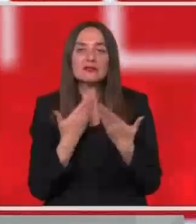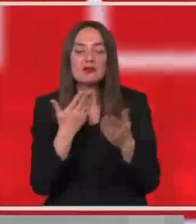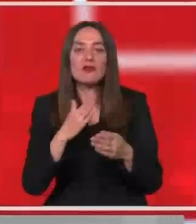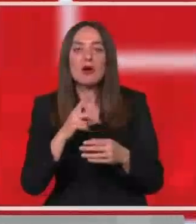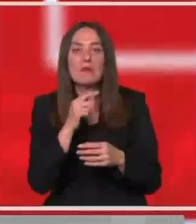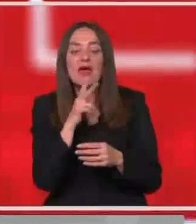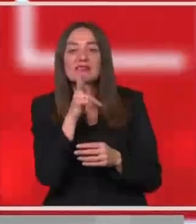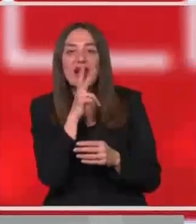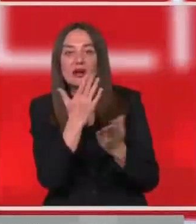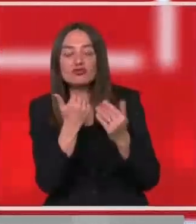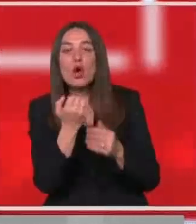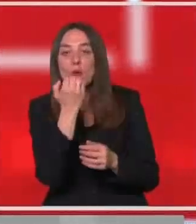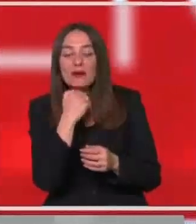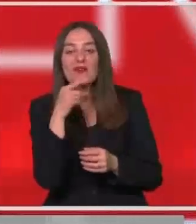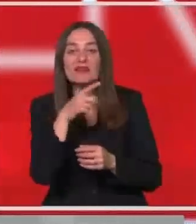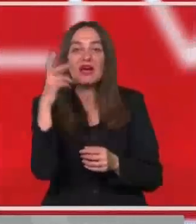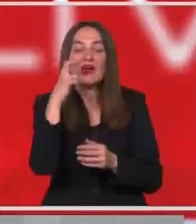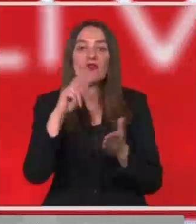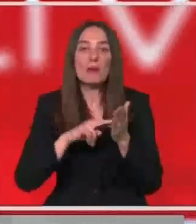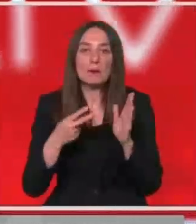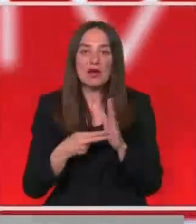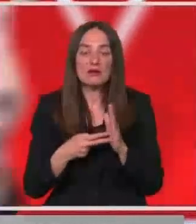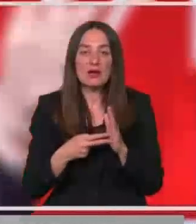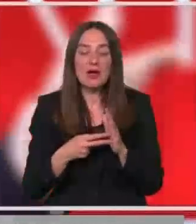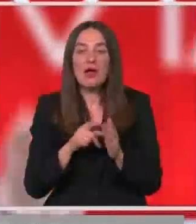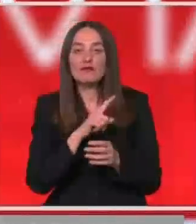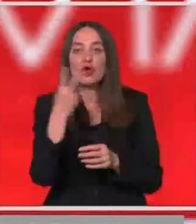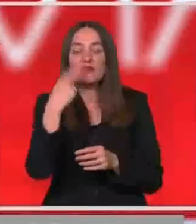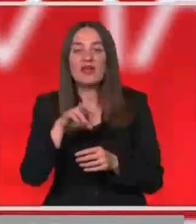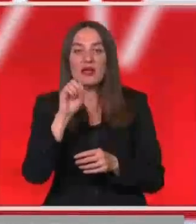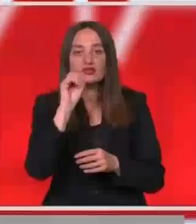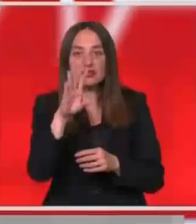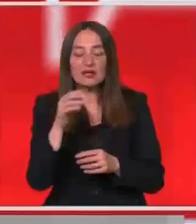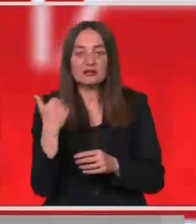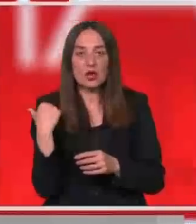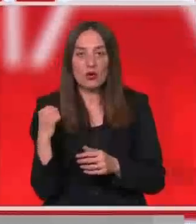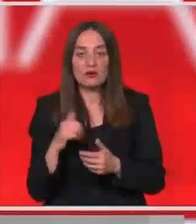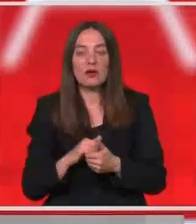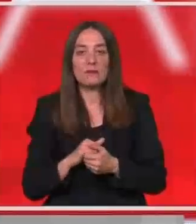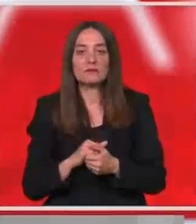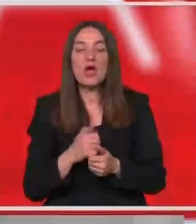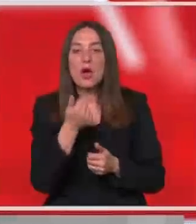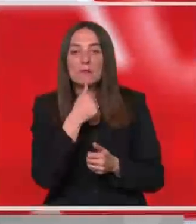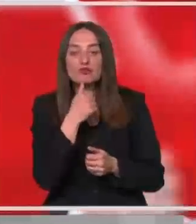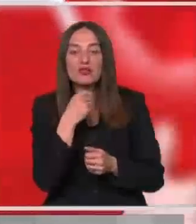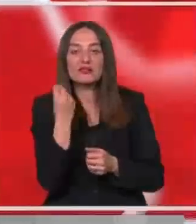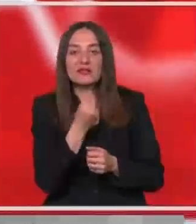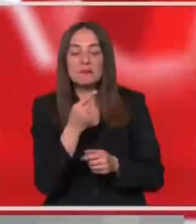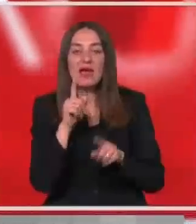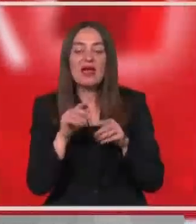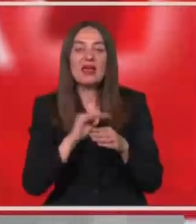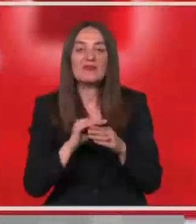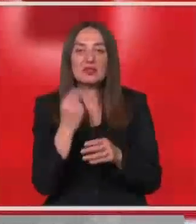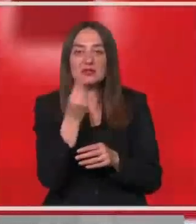podsticaju tražnje, upravo takva ekonomska politika je do 2014. budžet Srbije ili likvidnost